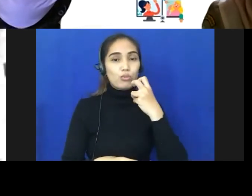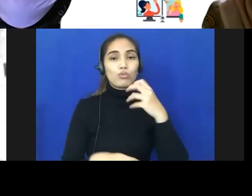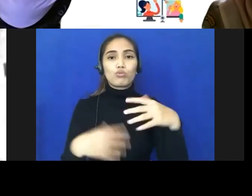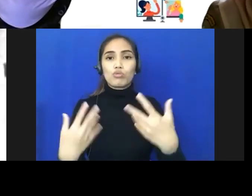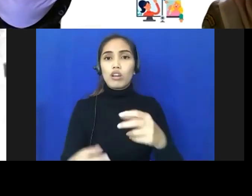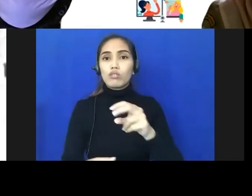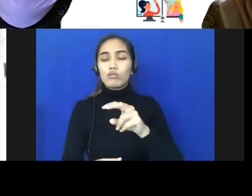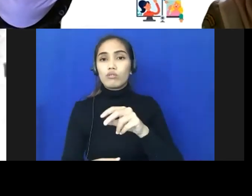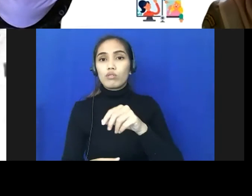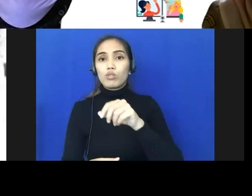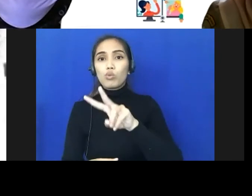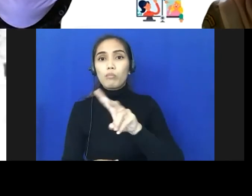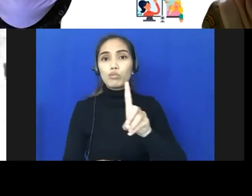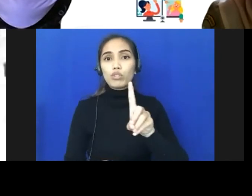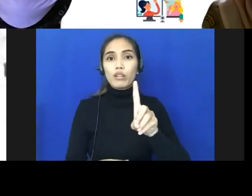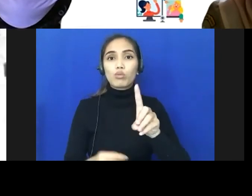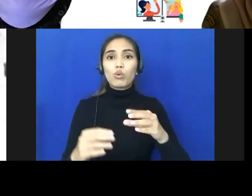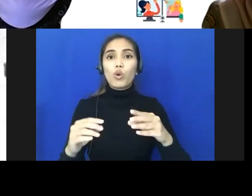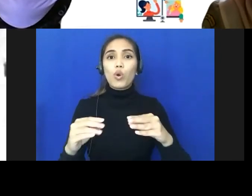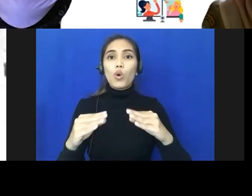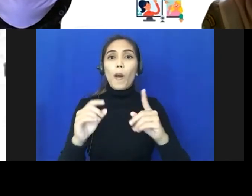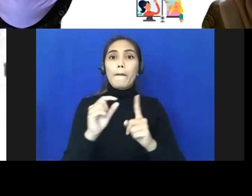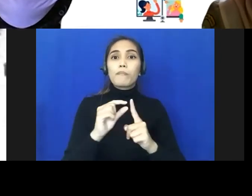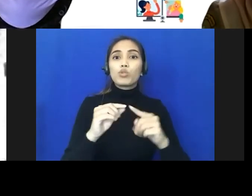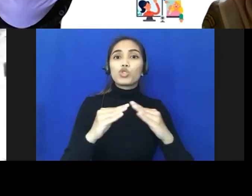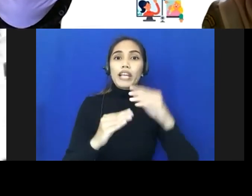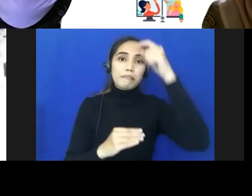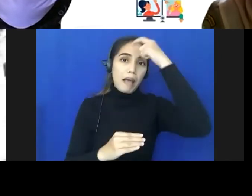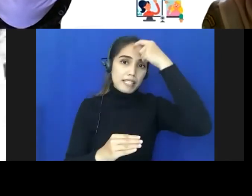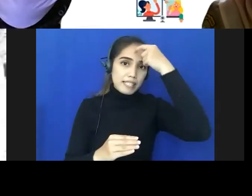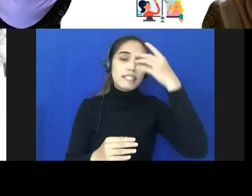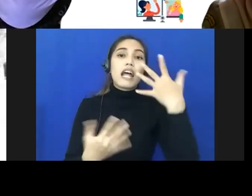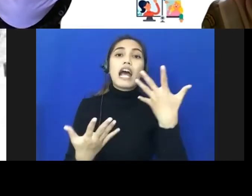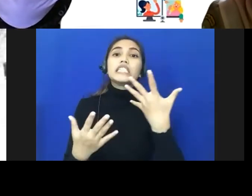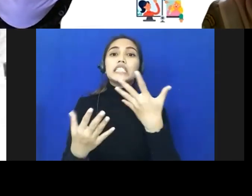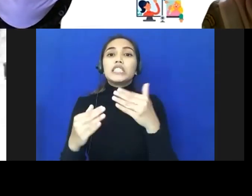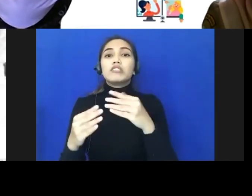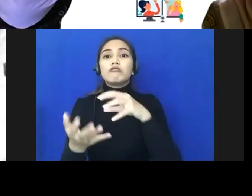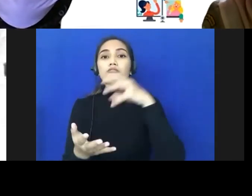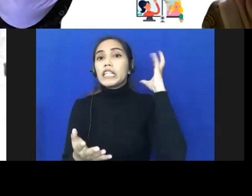21 puskesmas. Dan Dinas Kesehatan sendiri sudah